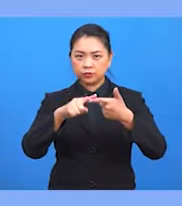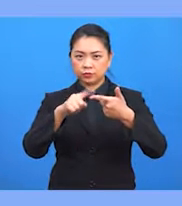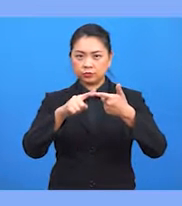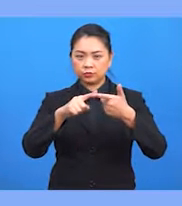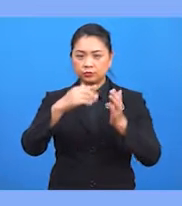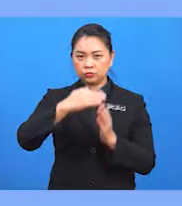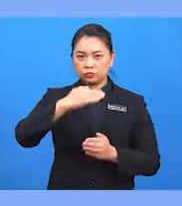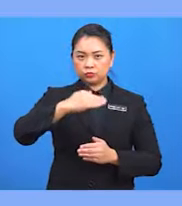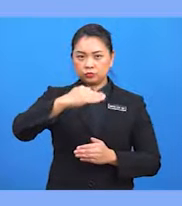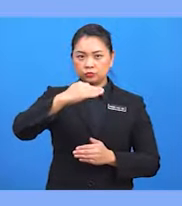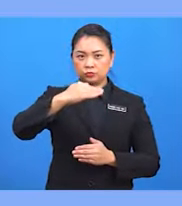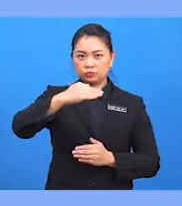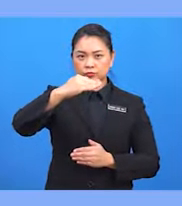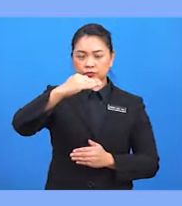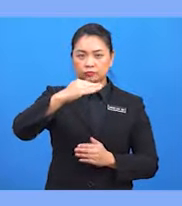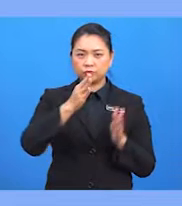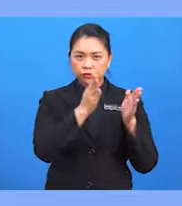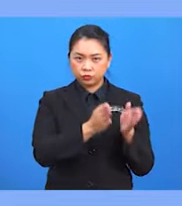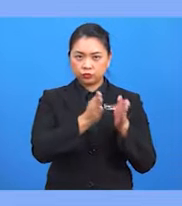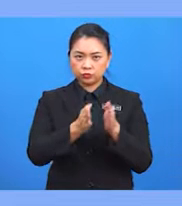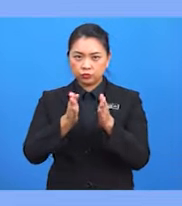Susun di antara layer kedua dan layer ketiga.